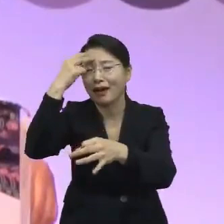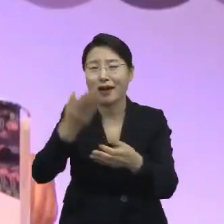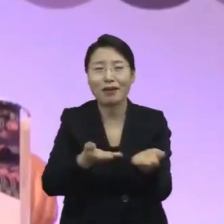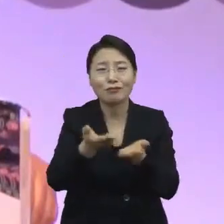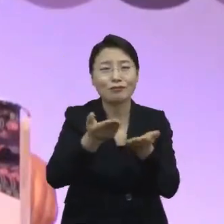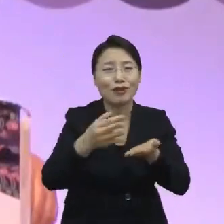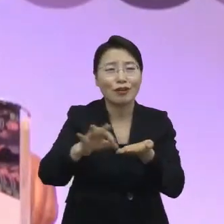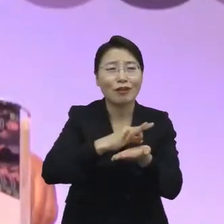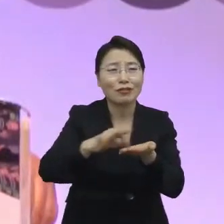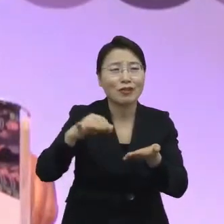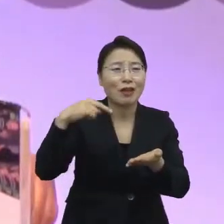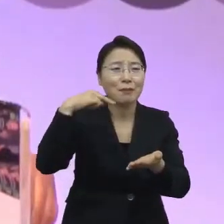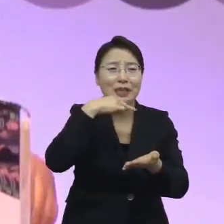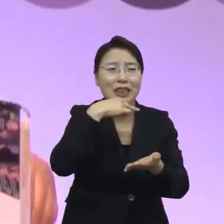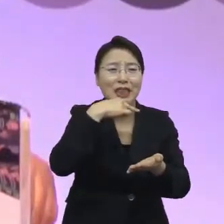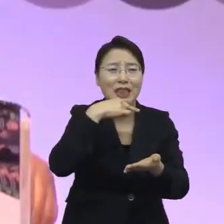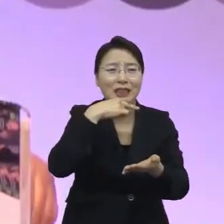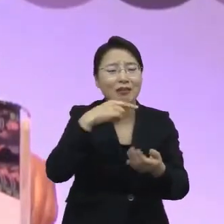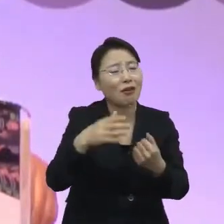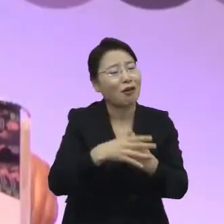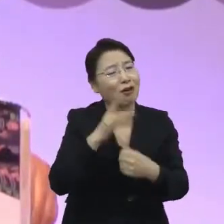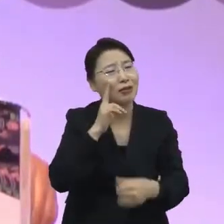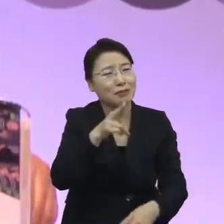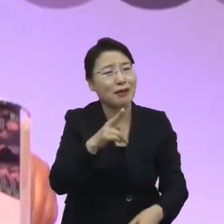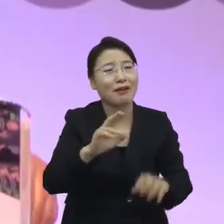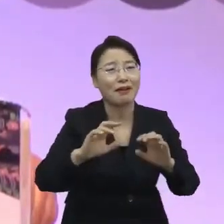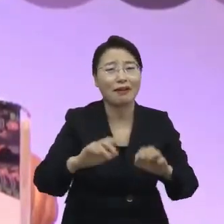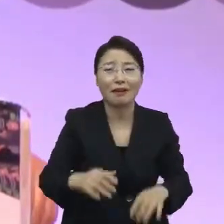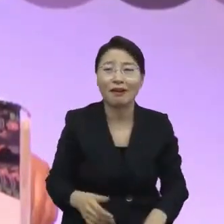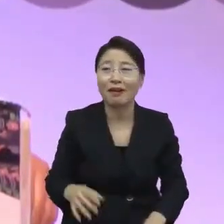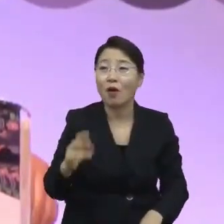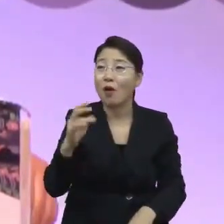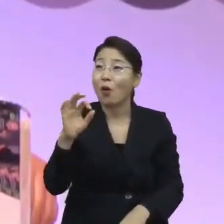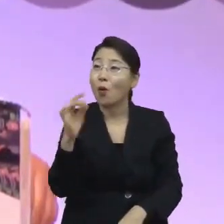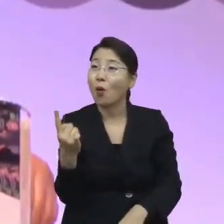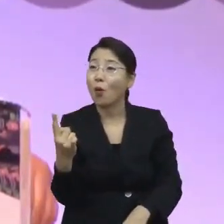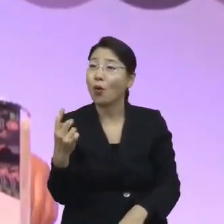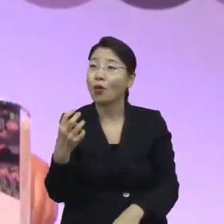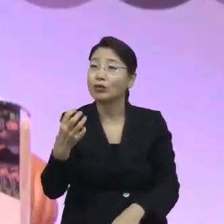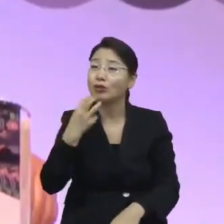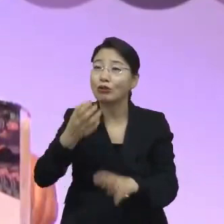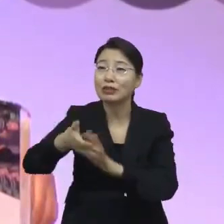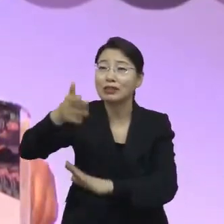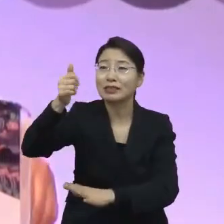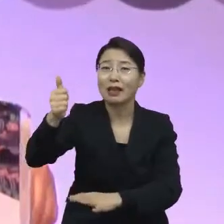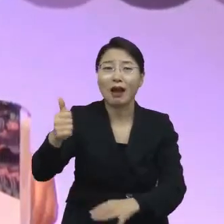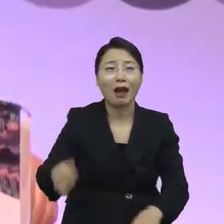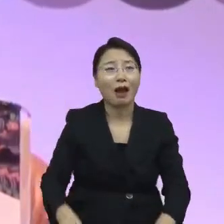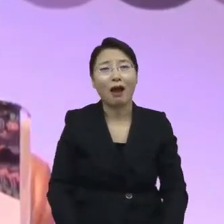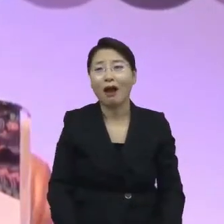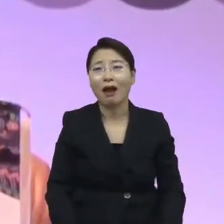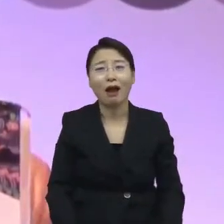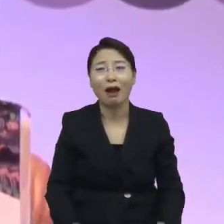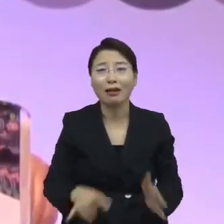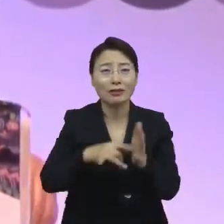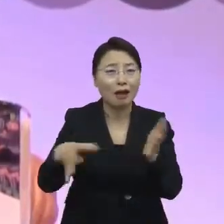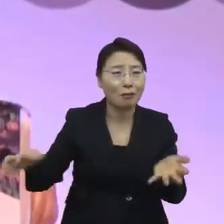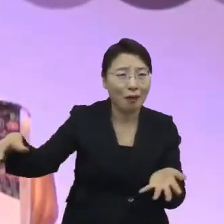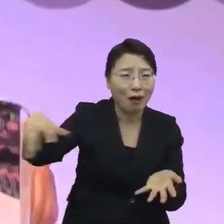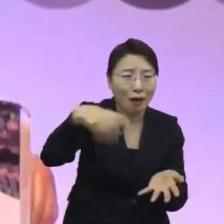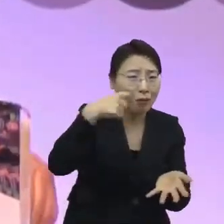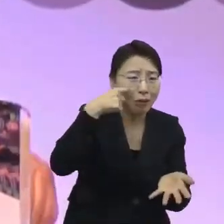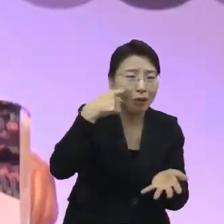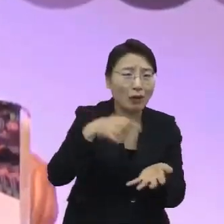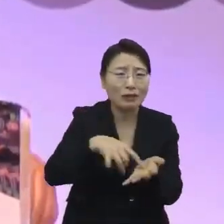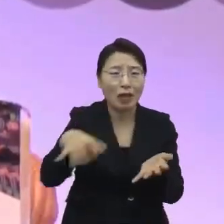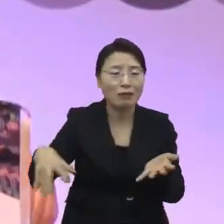상황이 되면 굉장히 심각한 거거든요. 그러다 보니까 오세훈 시장님 같은 분도 얼굴이 붕 뜹니다. 세금이 안 들어오는데